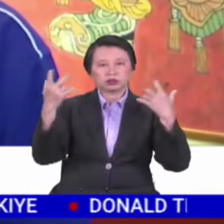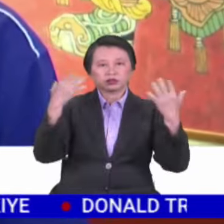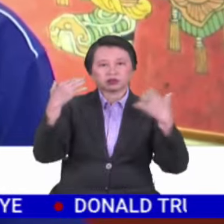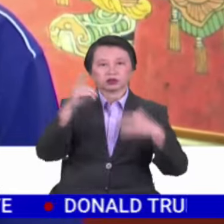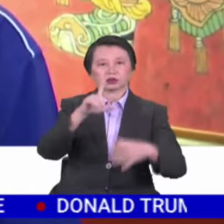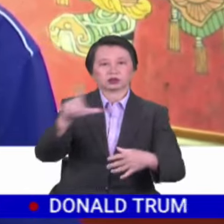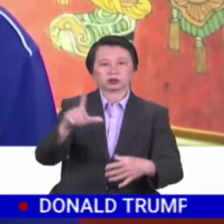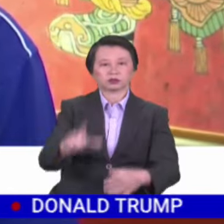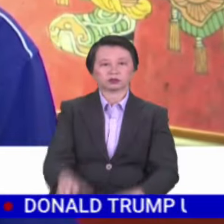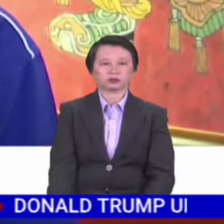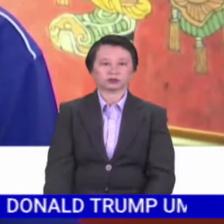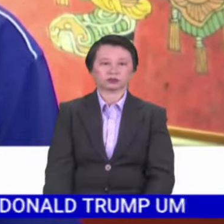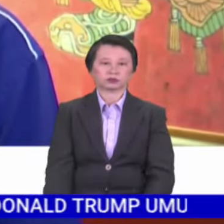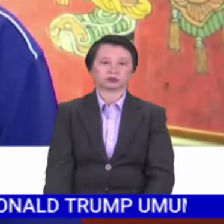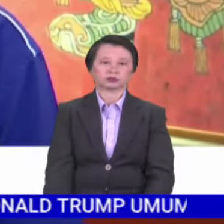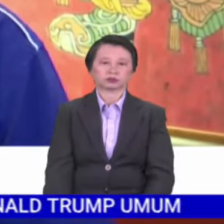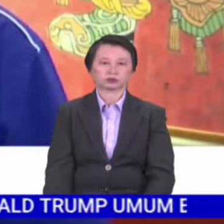interested.